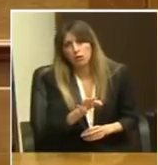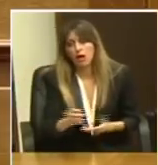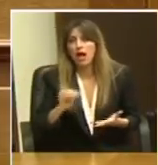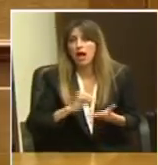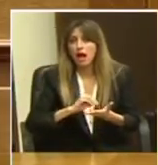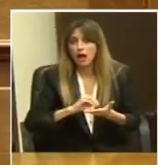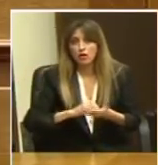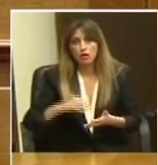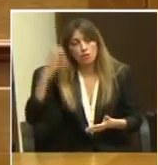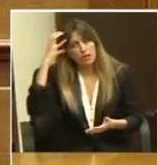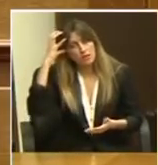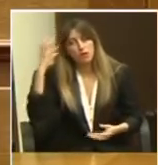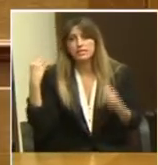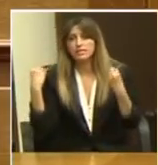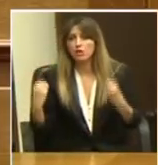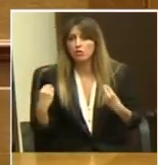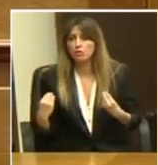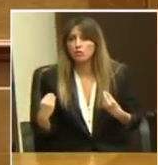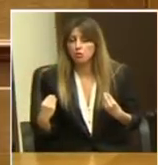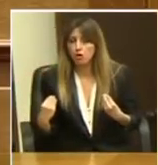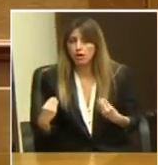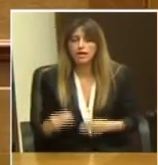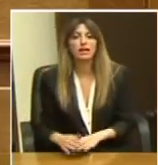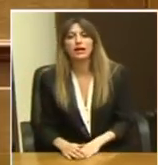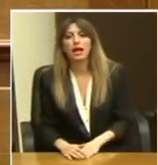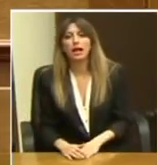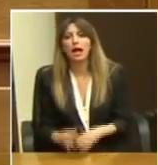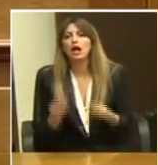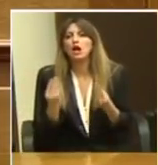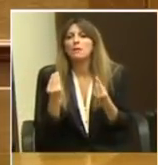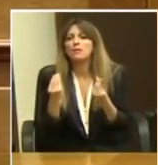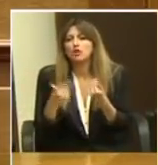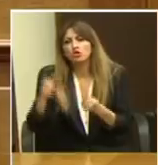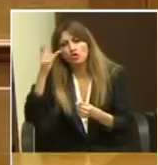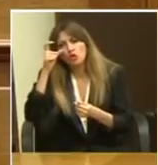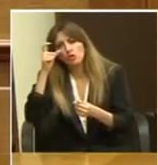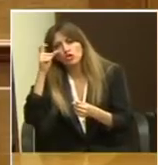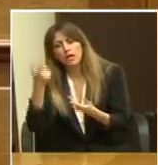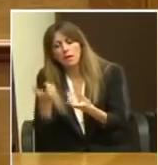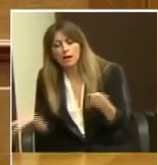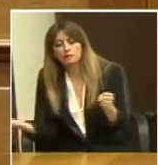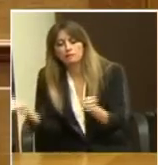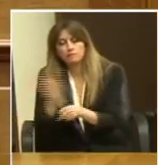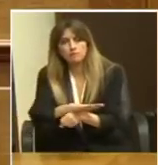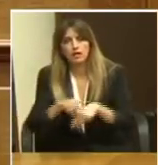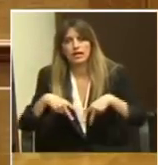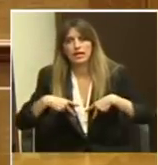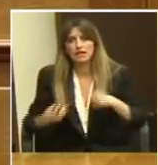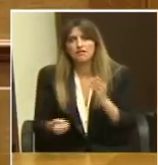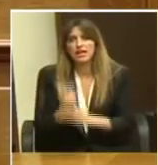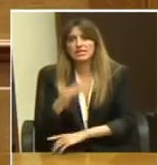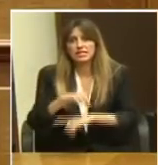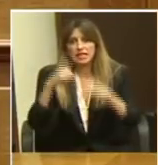τις αναφορές του για το πώς έριξε την κυβέρνηση της Νέας Δημοκρατίας ακριβώς πριν προχωρήσει το έργο